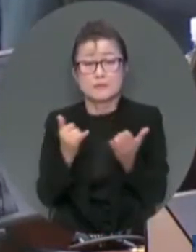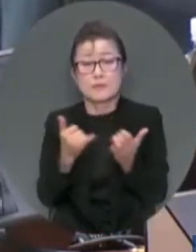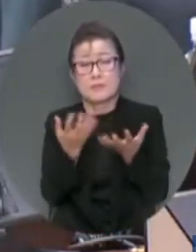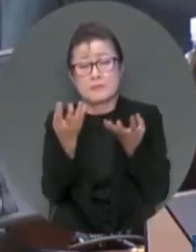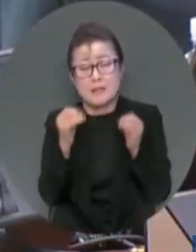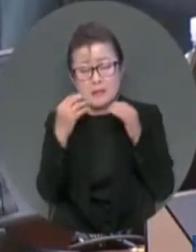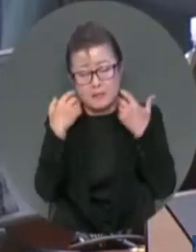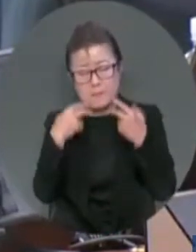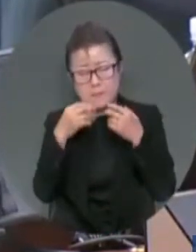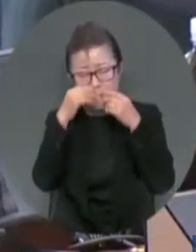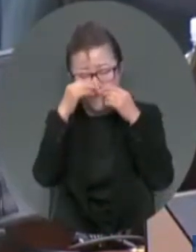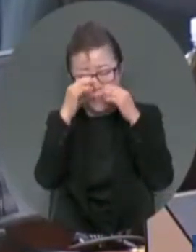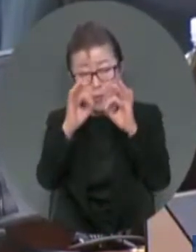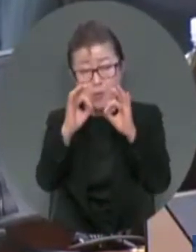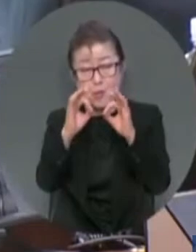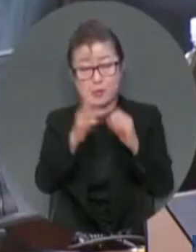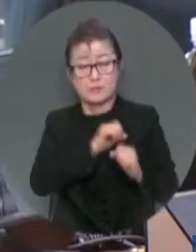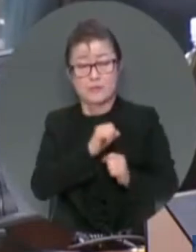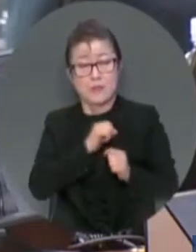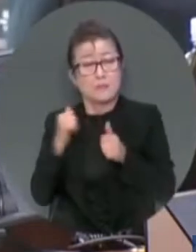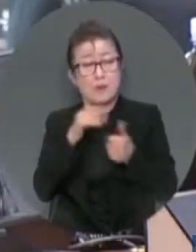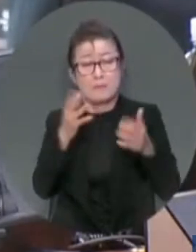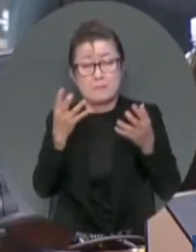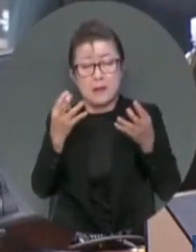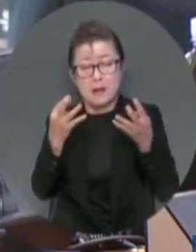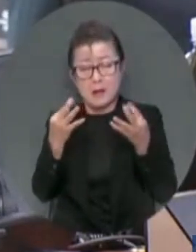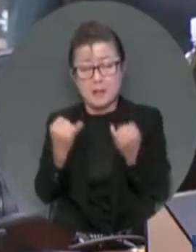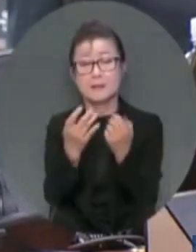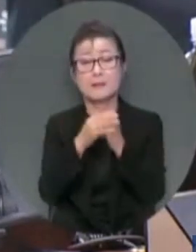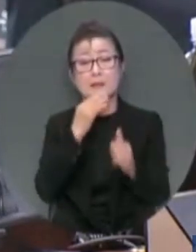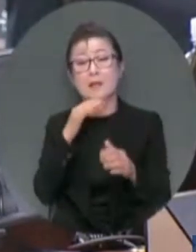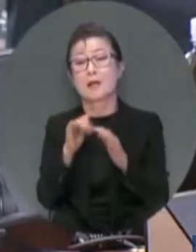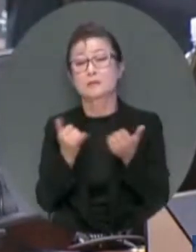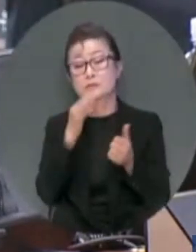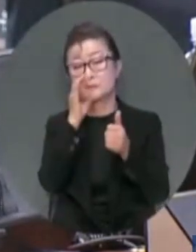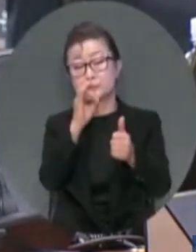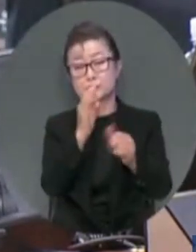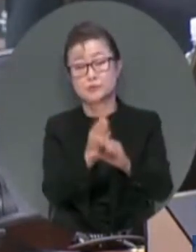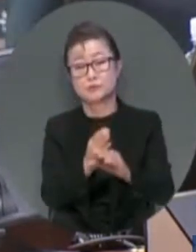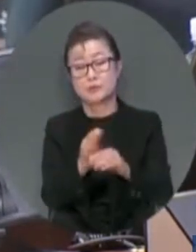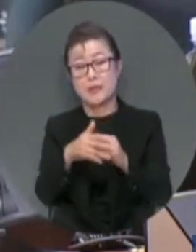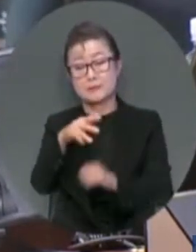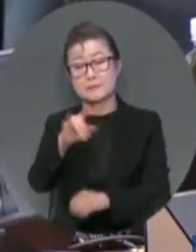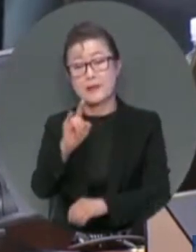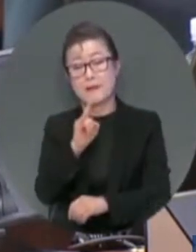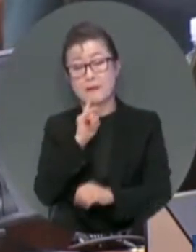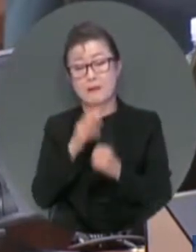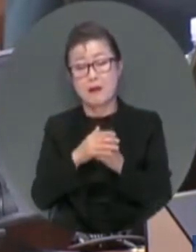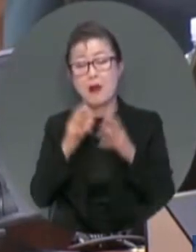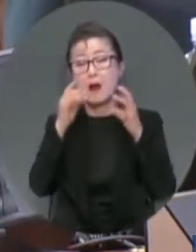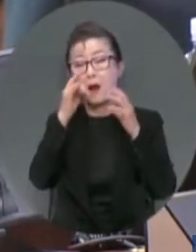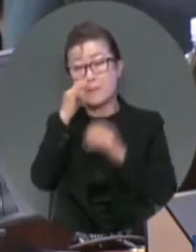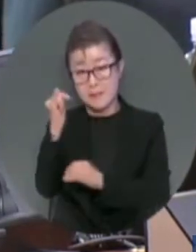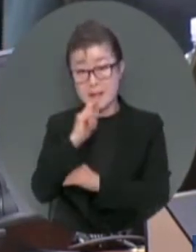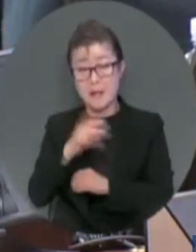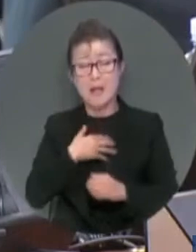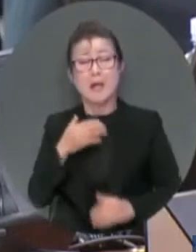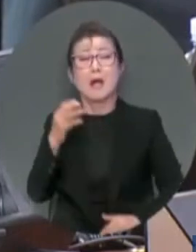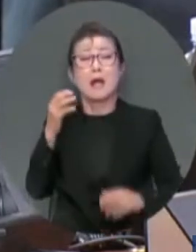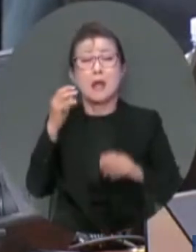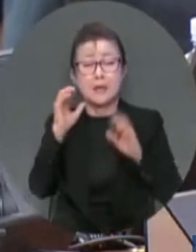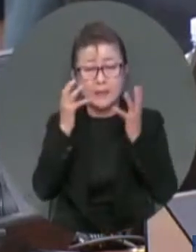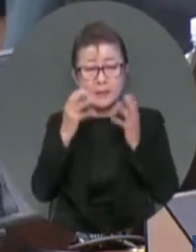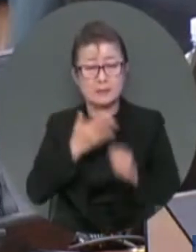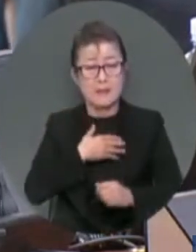가족들이 이 자리를 주목하고 있습니다. 최혜병 엄마가 최혜병을 우리 아이라고 부릅니다. 왜